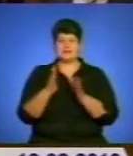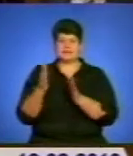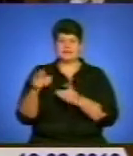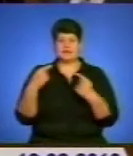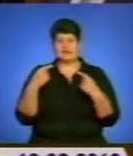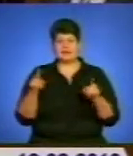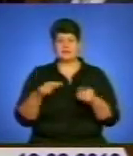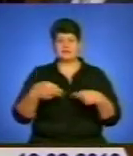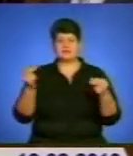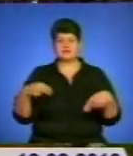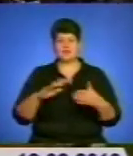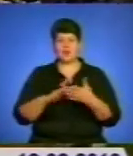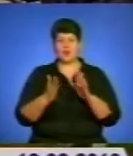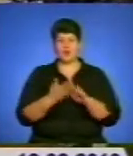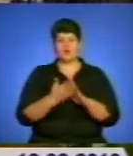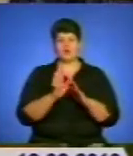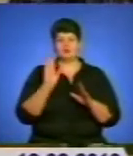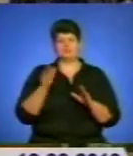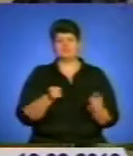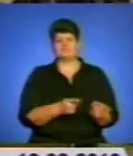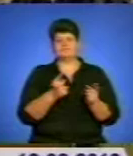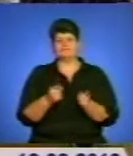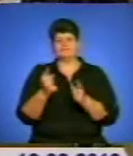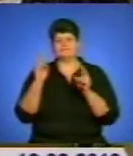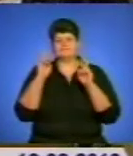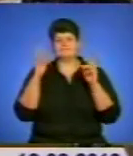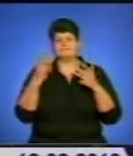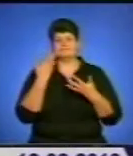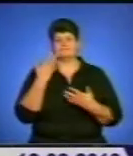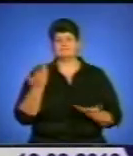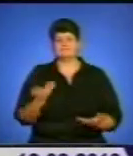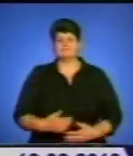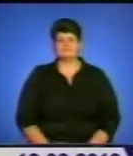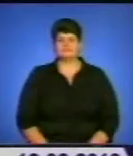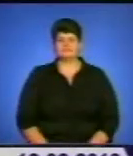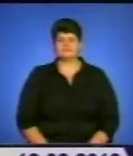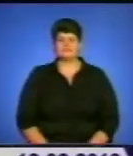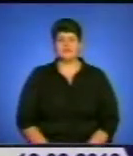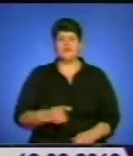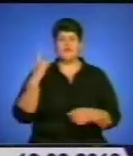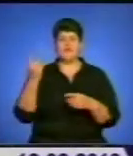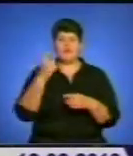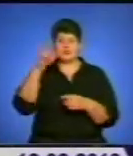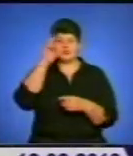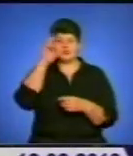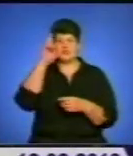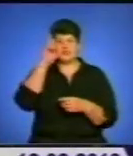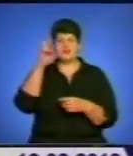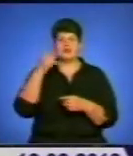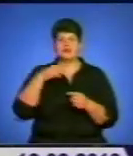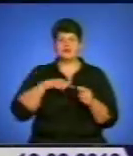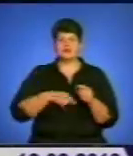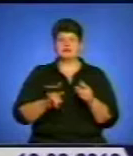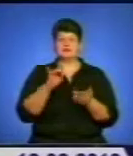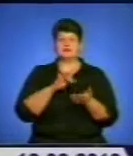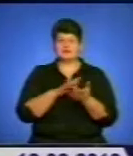угоди про асоціацію буде відкладено на невизначений термін. Уперше державний перинатальний центр столиці